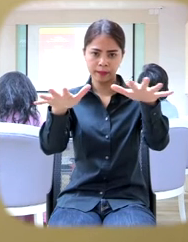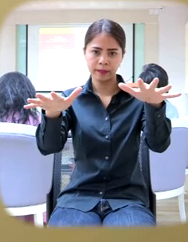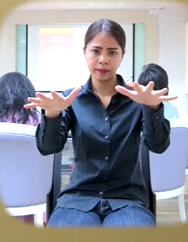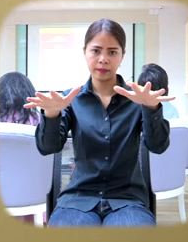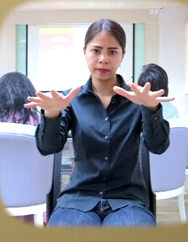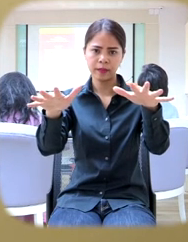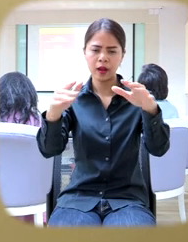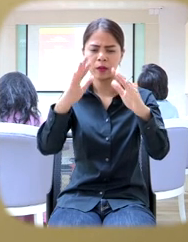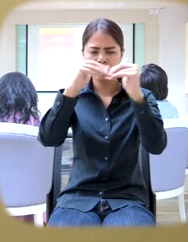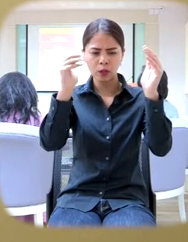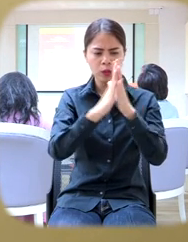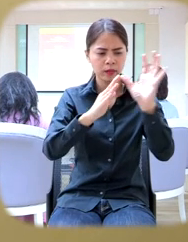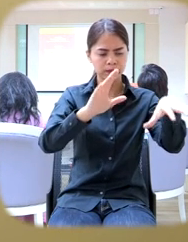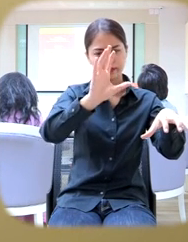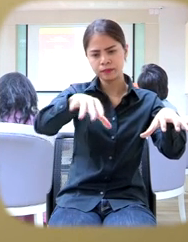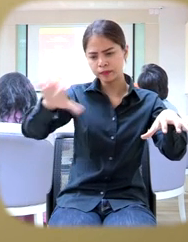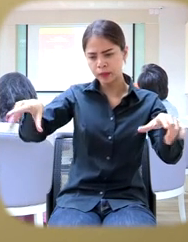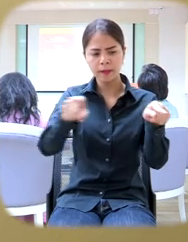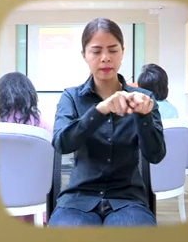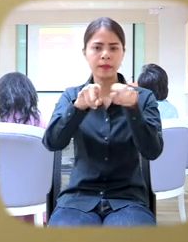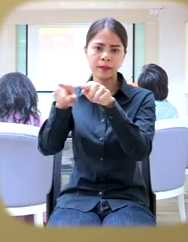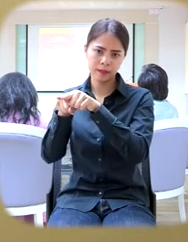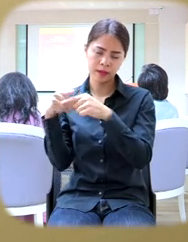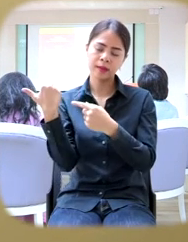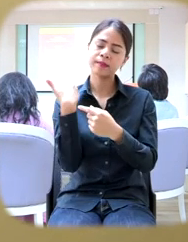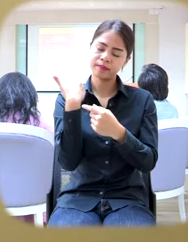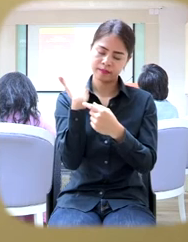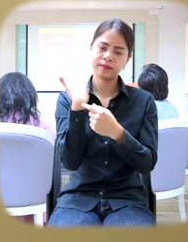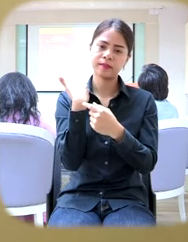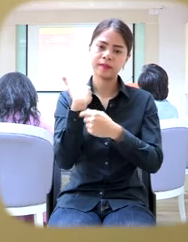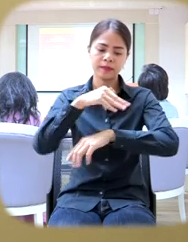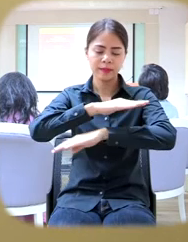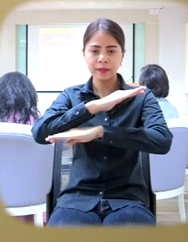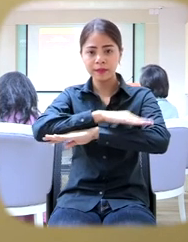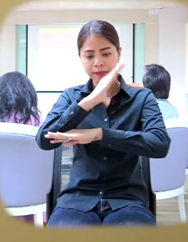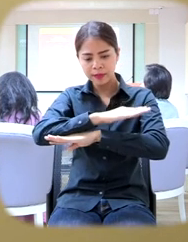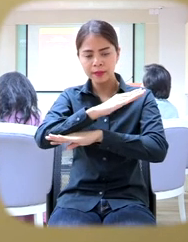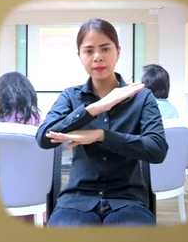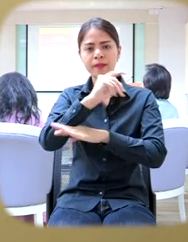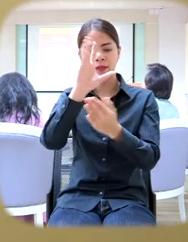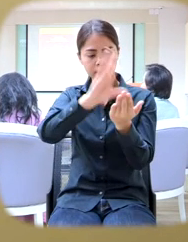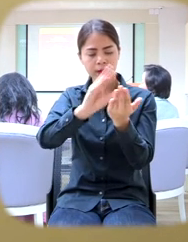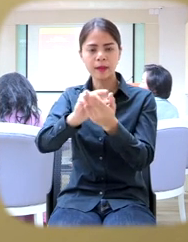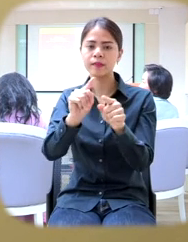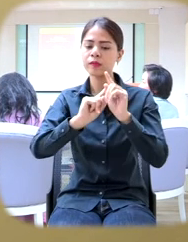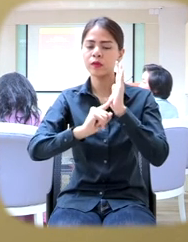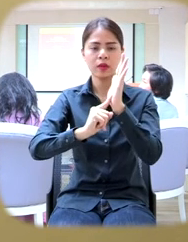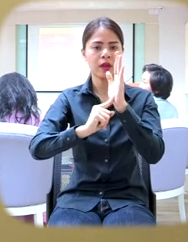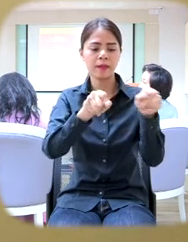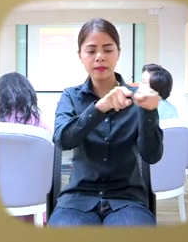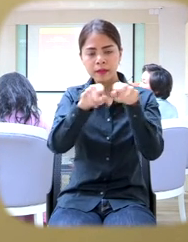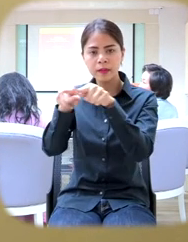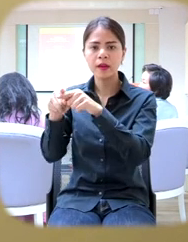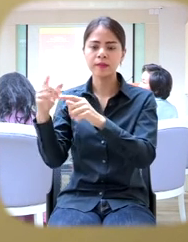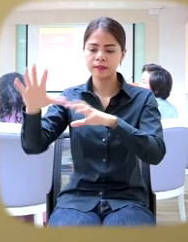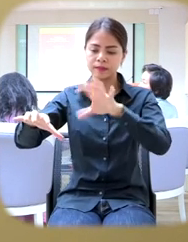แพร่กระจายอยู่ที่วัดอื่นด้วยอย่างเช่นวัดพระหลวงนะฮะที่ สูงเม่นนะครับแล้วก็แต่ในขณะ